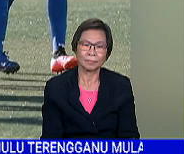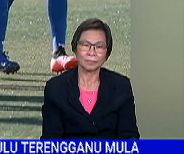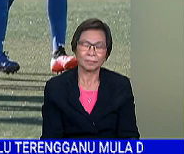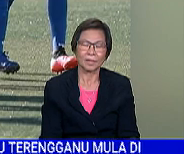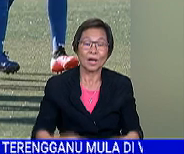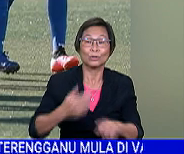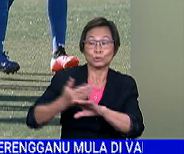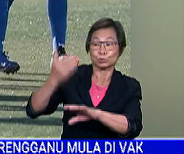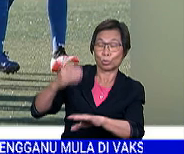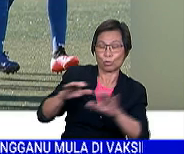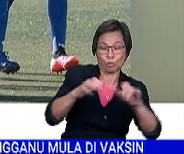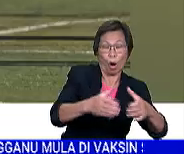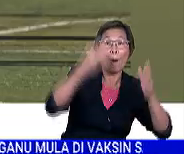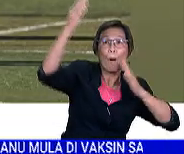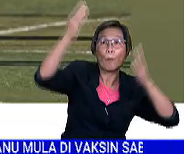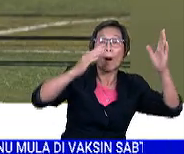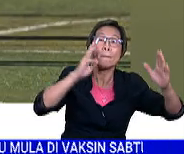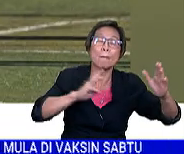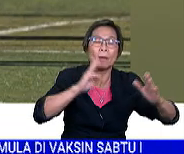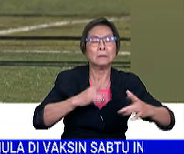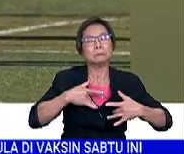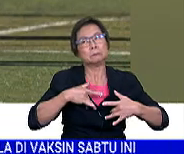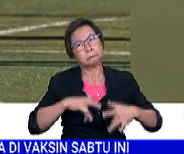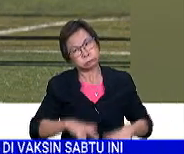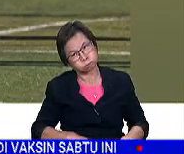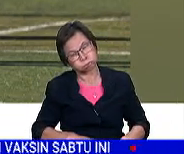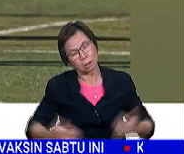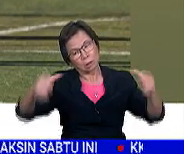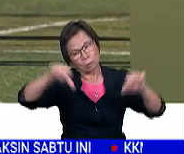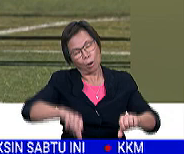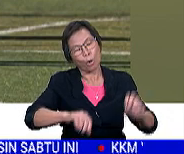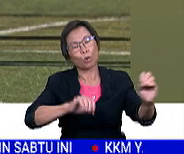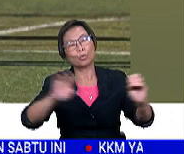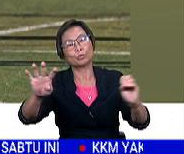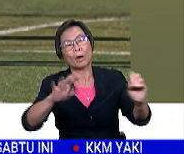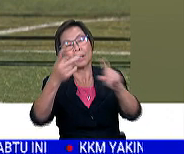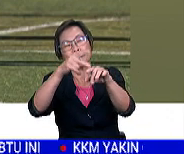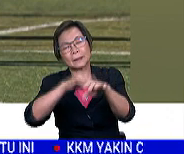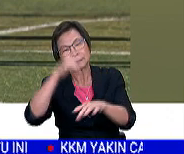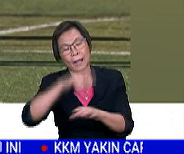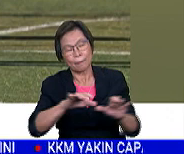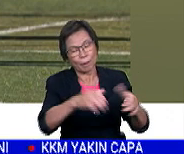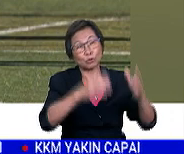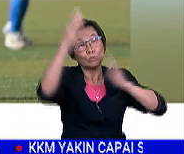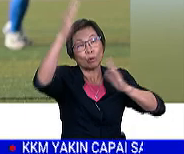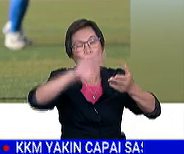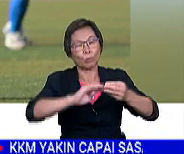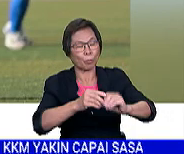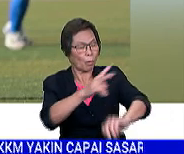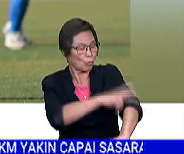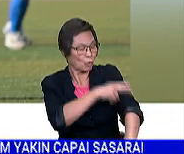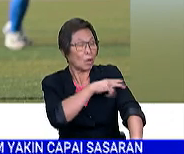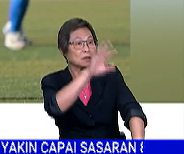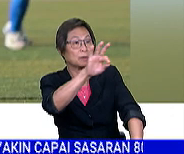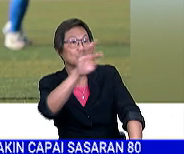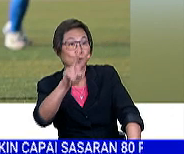Dalam aksi sebelum ini, skuad wanita negara terpaksa berputih mata selepas tumpas 0-4 kepada Thailand. Pasukan negara yang menduduki ranking